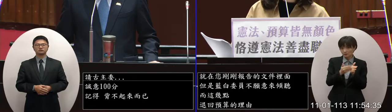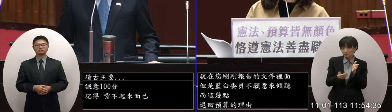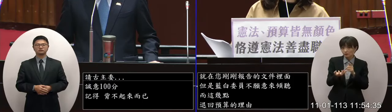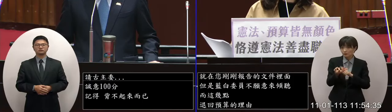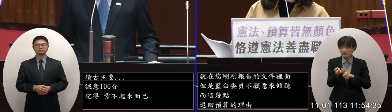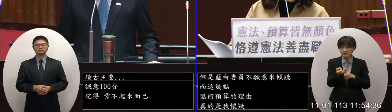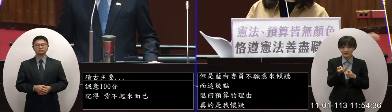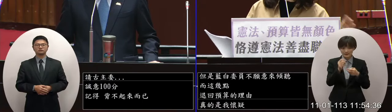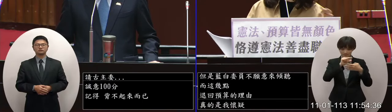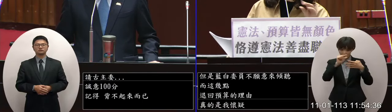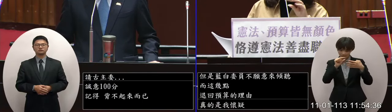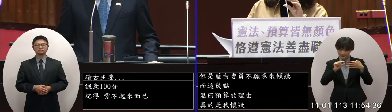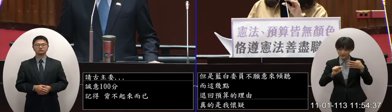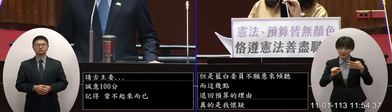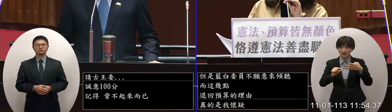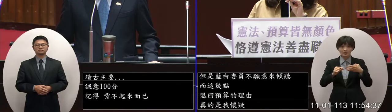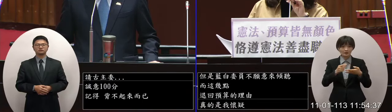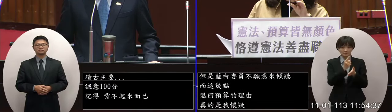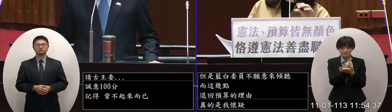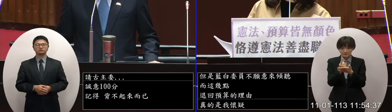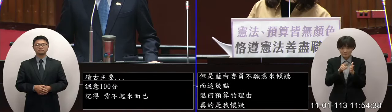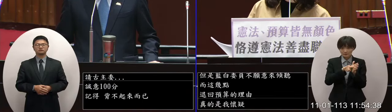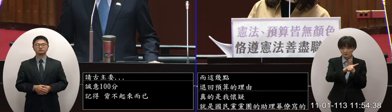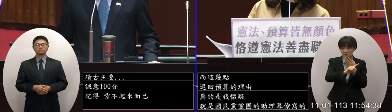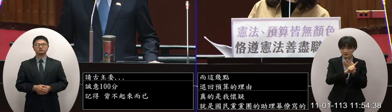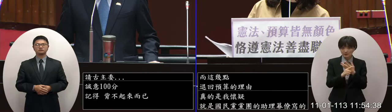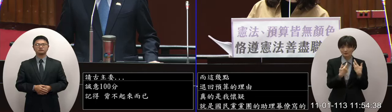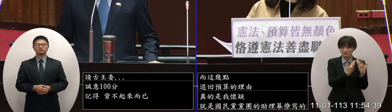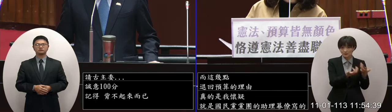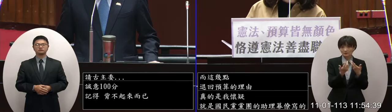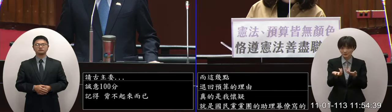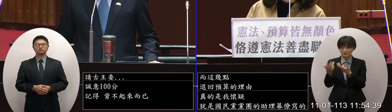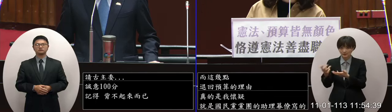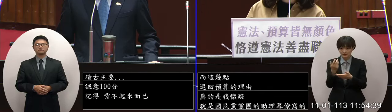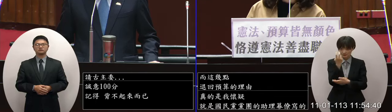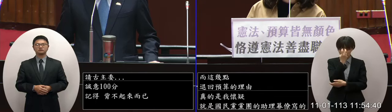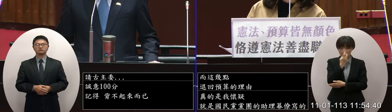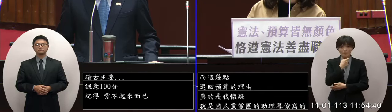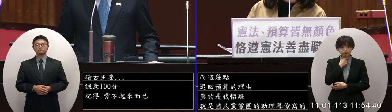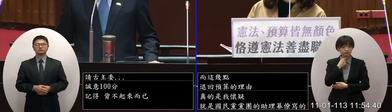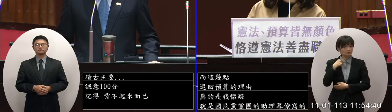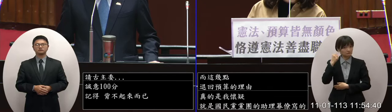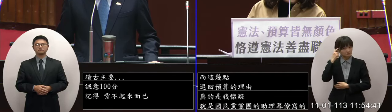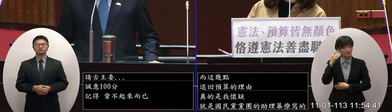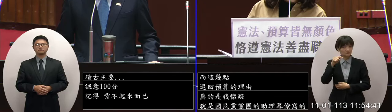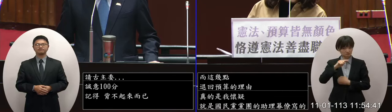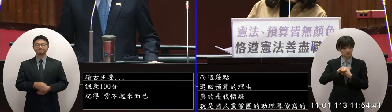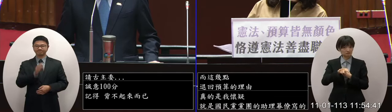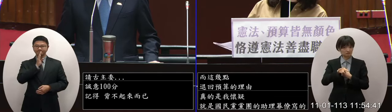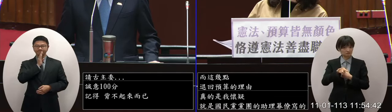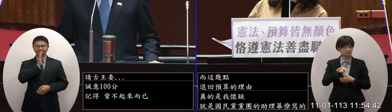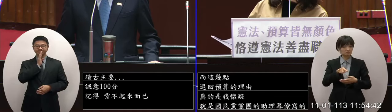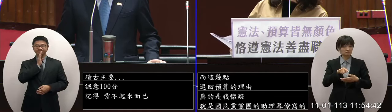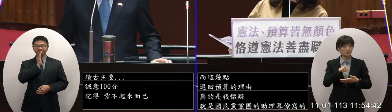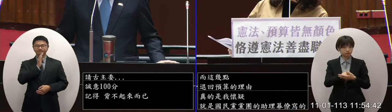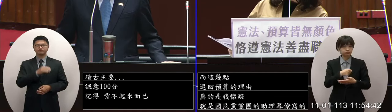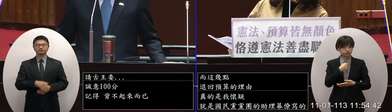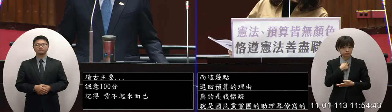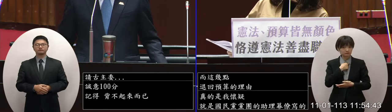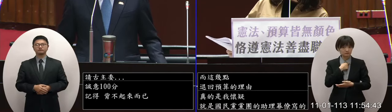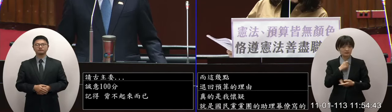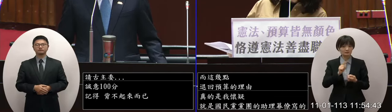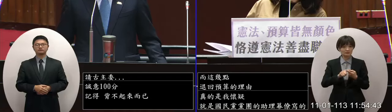专业审查，这是立法院的宪政忠诚义务。您跟我的看法一样吗？ 是的。 好，下